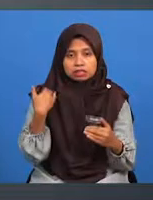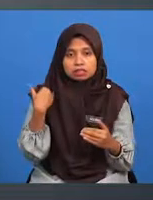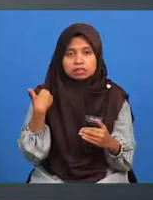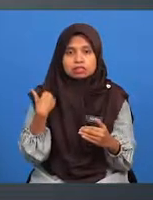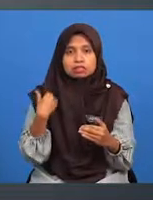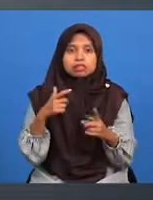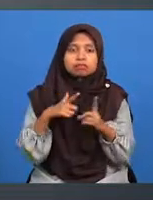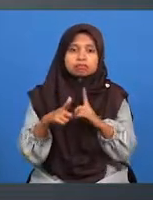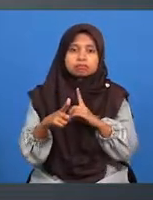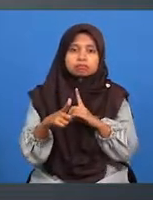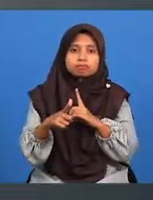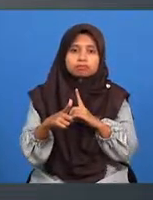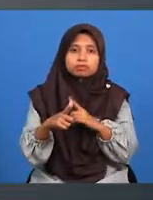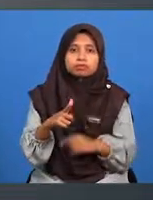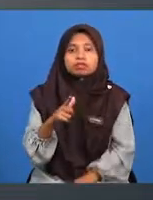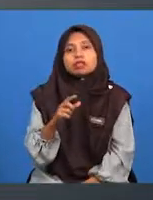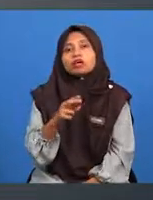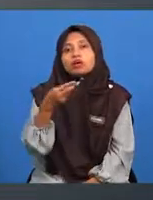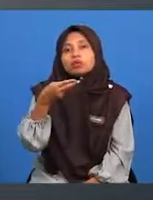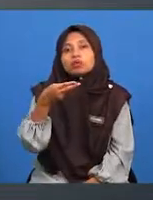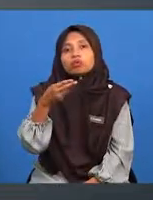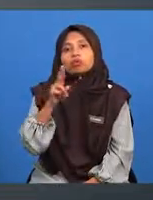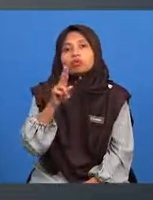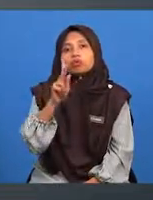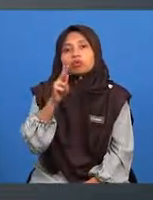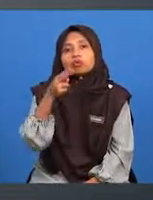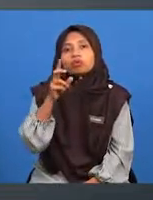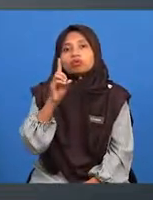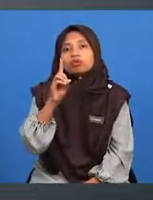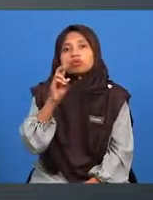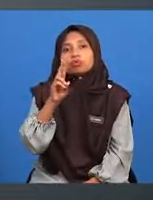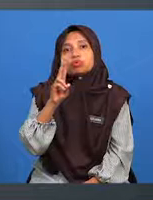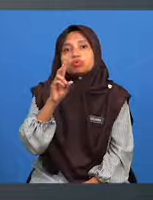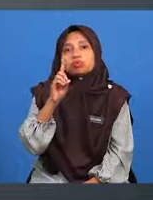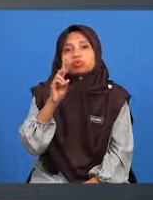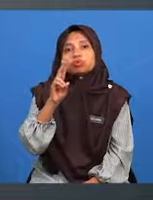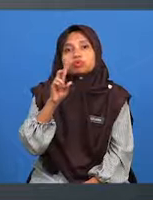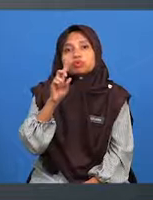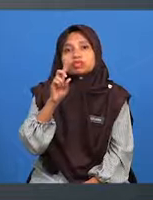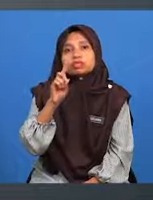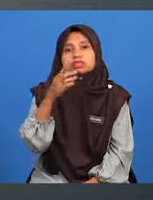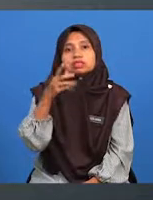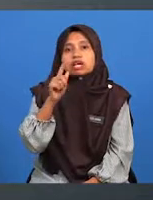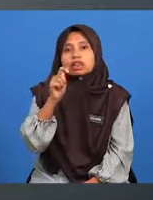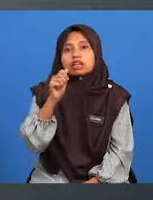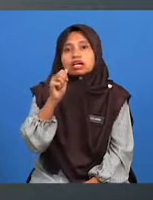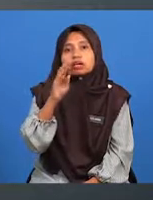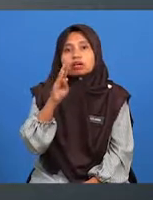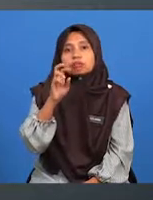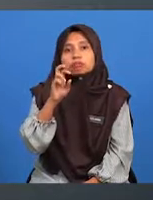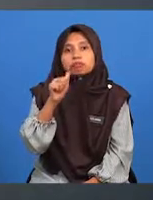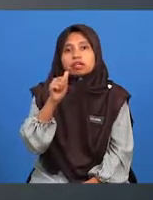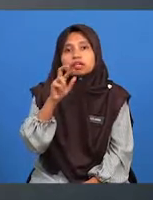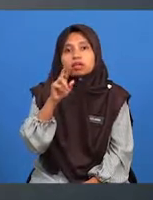melalui Uqudut Tabarru'at. Uqudut Tabarru'at? Apa tu Ustazah?